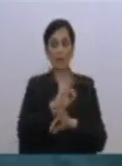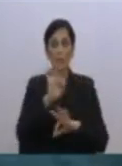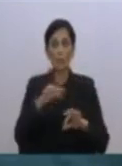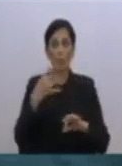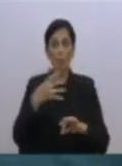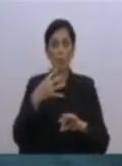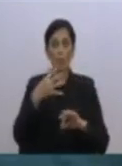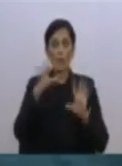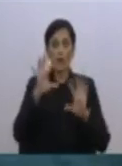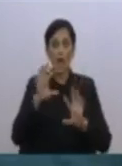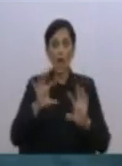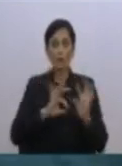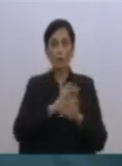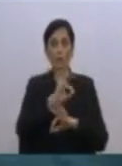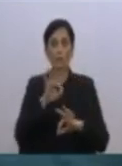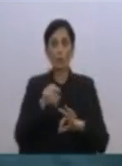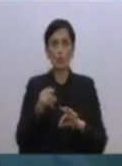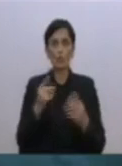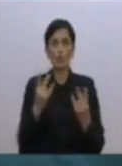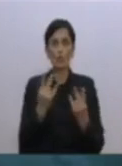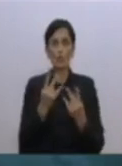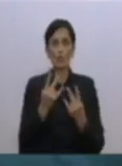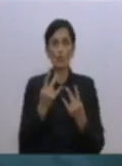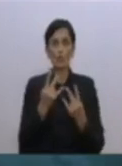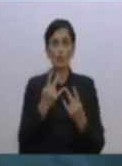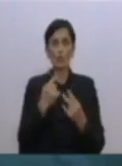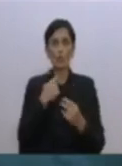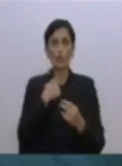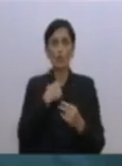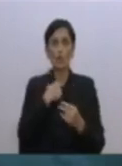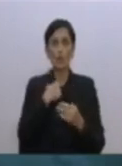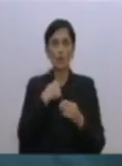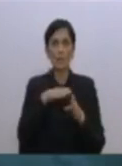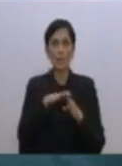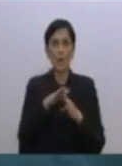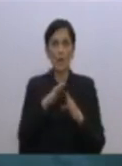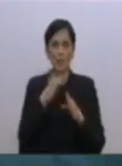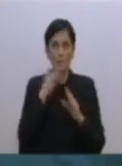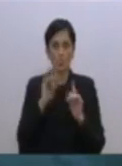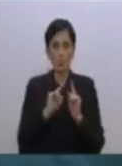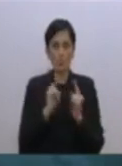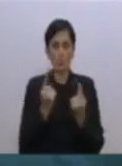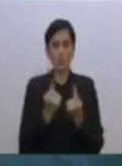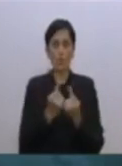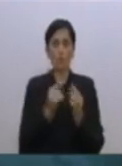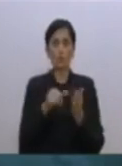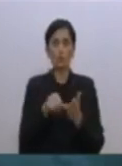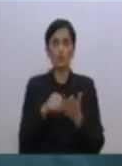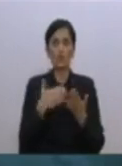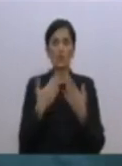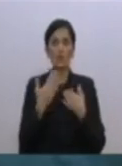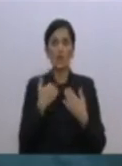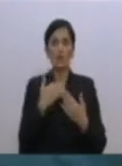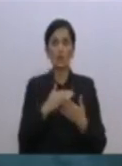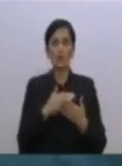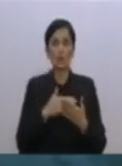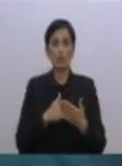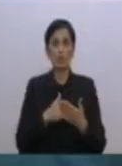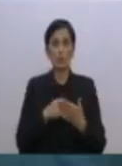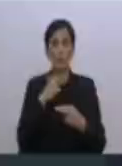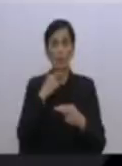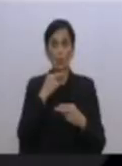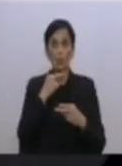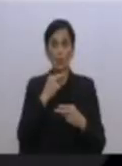კანონპროექტს, რომელსაც სჭირდება ერთნაირი კვორუმი, ჩვეულებრივი უმრავლესობა, ვთხოვთ ჩართოთ კენჭისხის რეჟიმი.